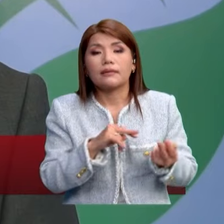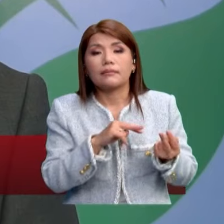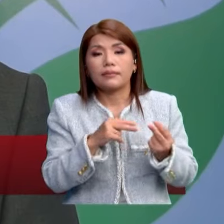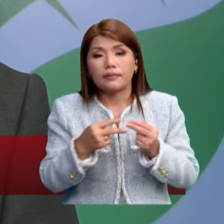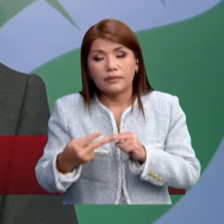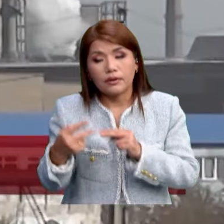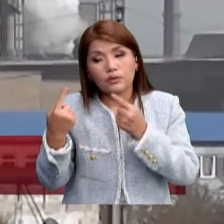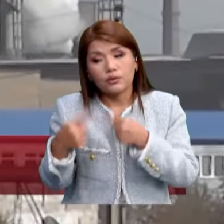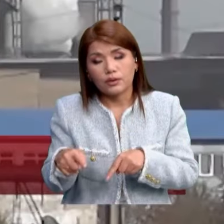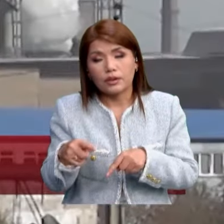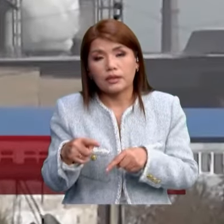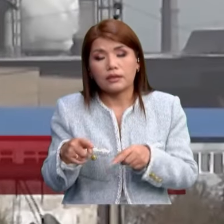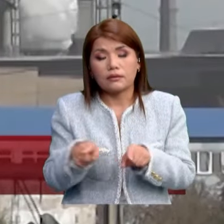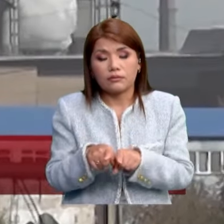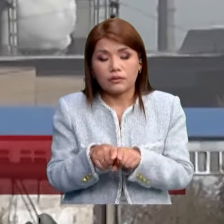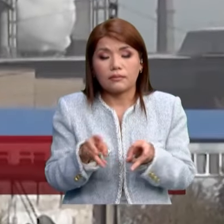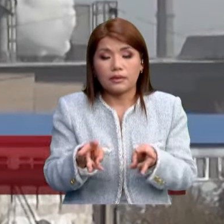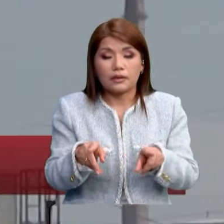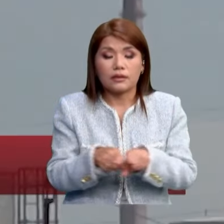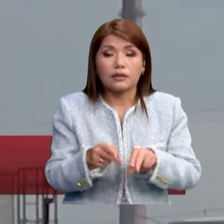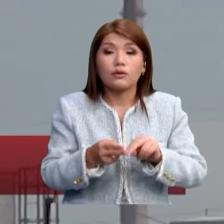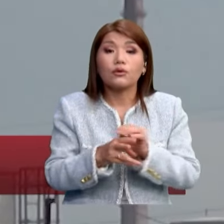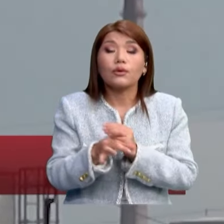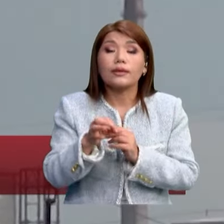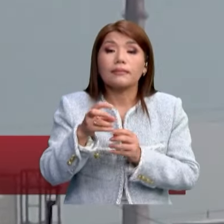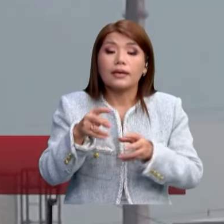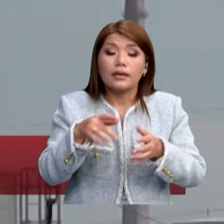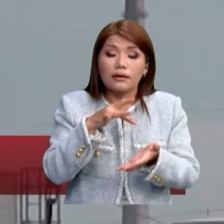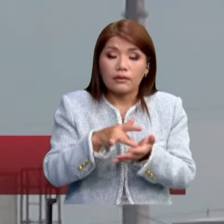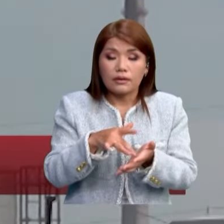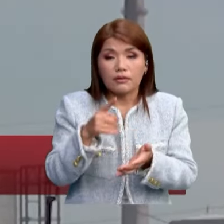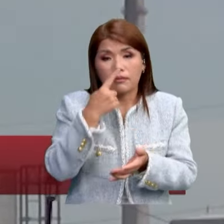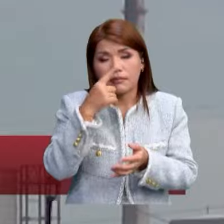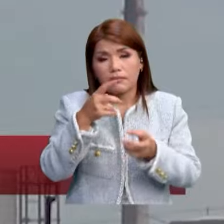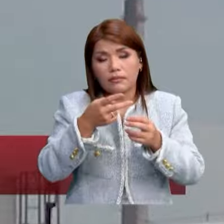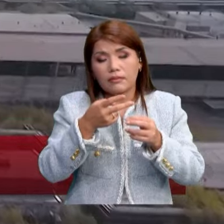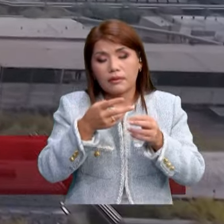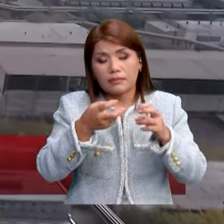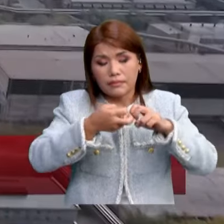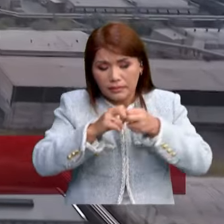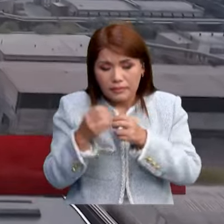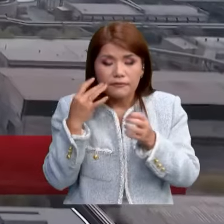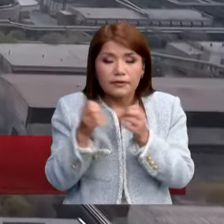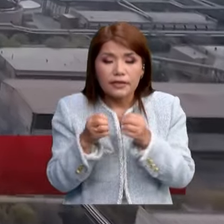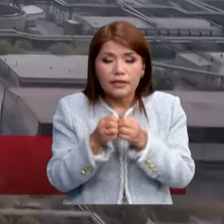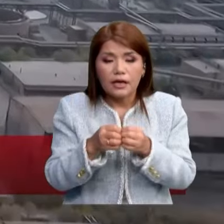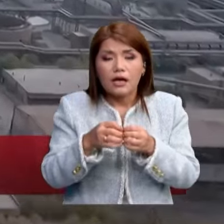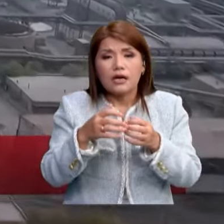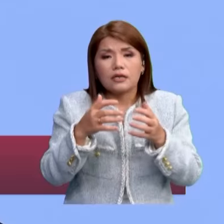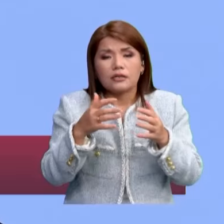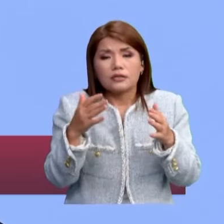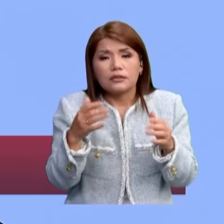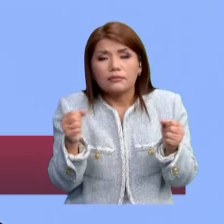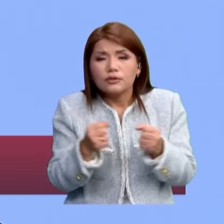переходили на другие виды топлива. Состояние экологии для города Металлургов – проблема номер один. Город, в котором зимой идет черный снег, а летом